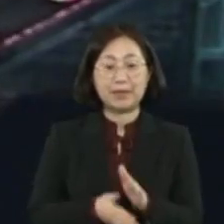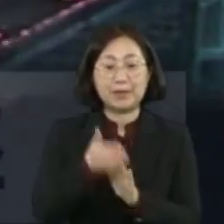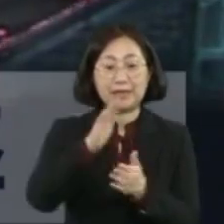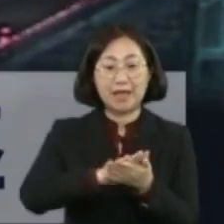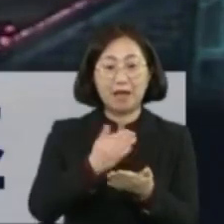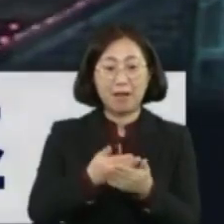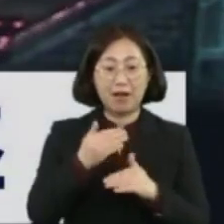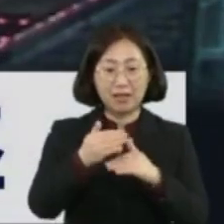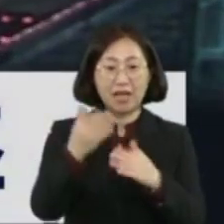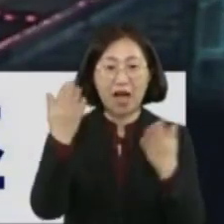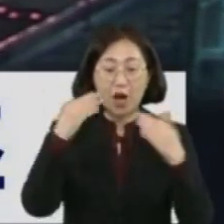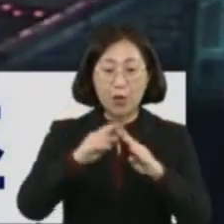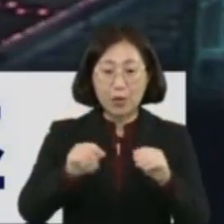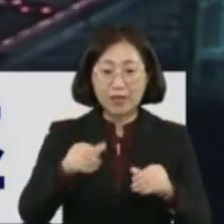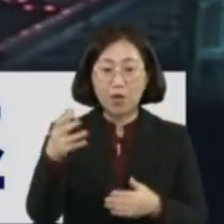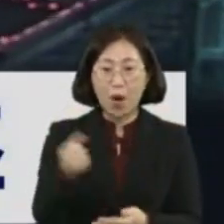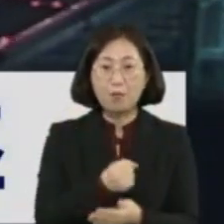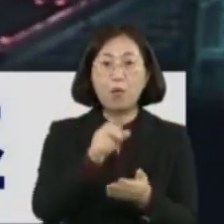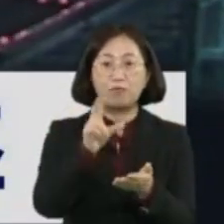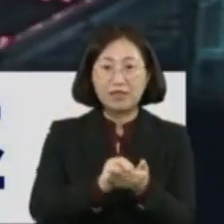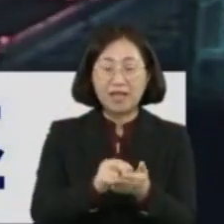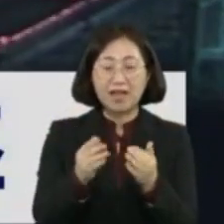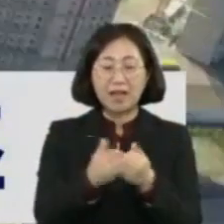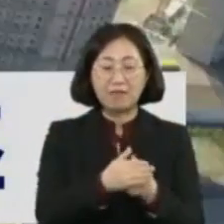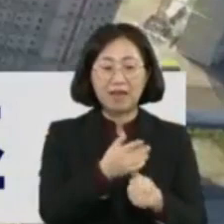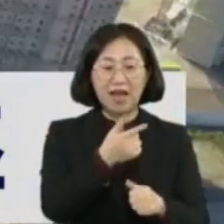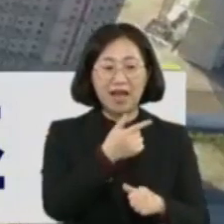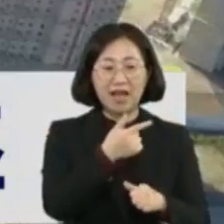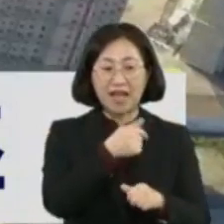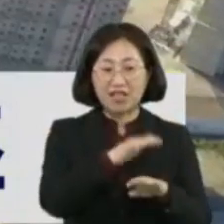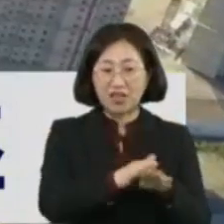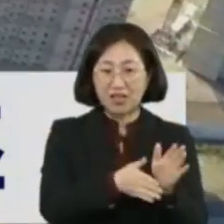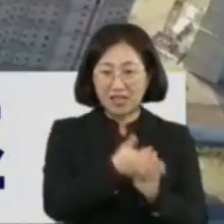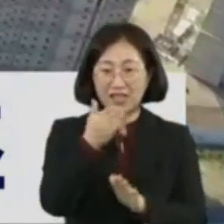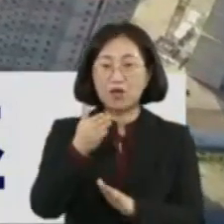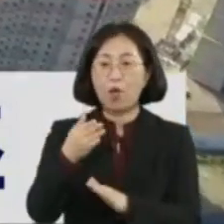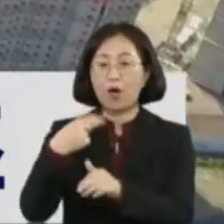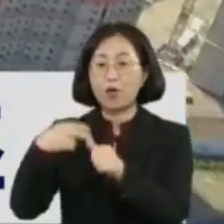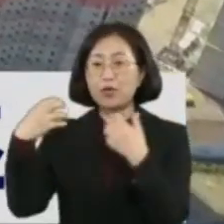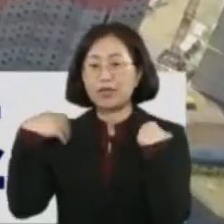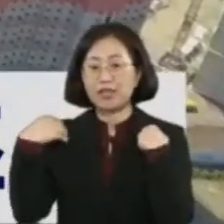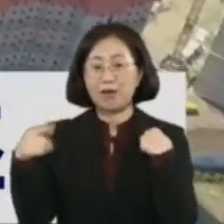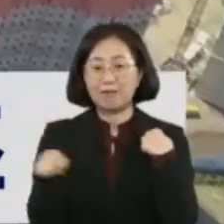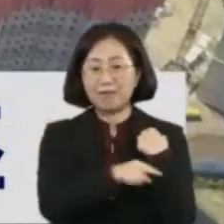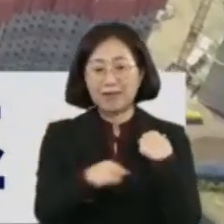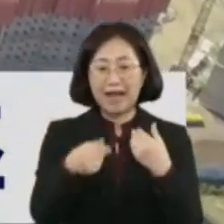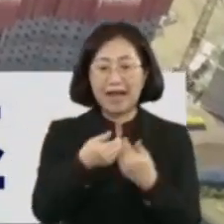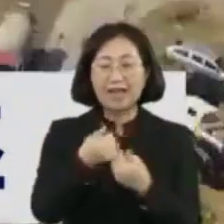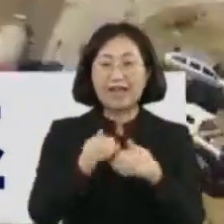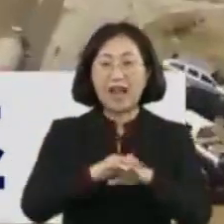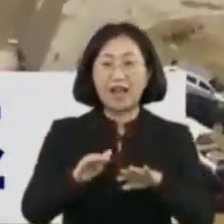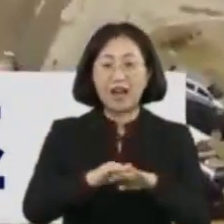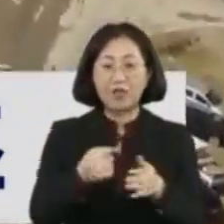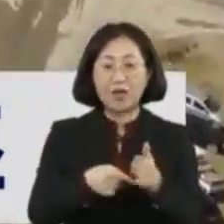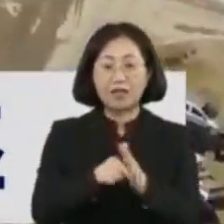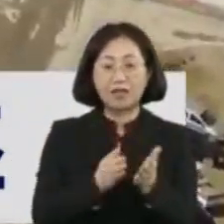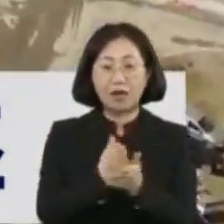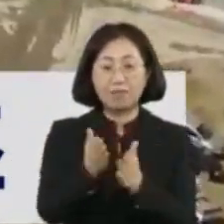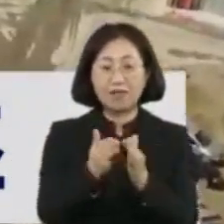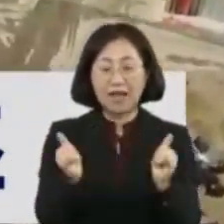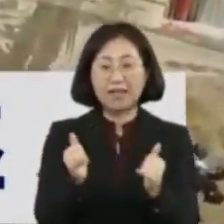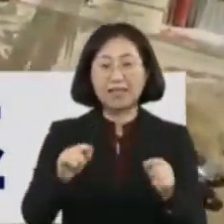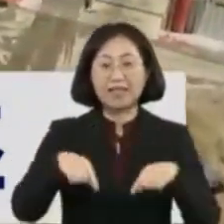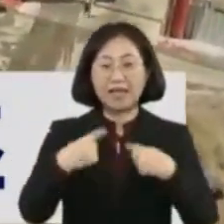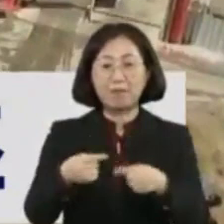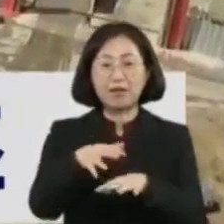도시개발 과정에서 학교 용지 확보 문제로 갈등을 겪은 대전시와 시교육청을 중재하기 위해 민간 전문가들이